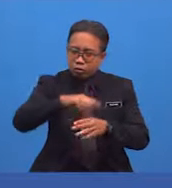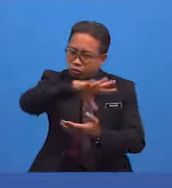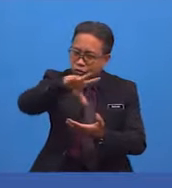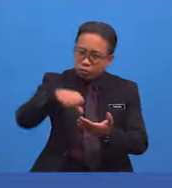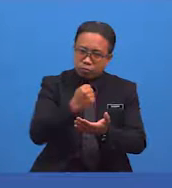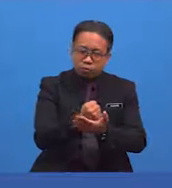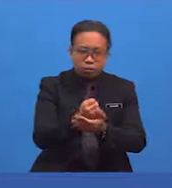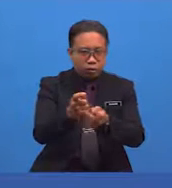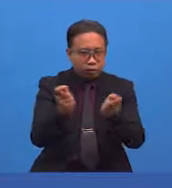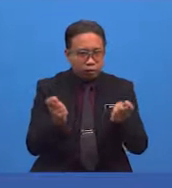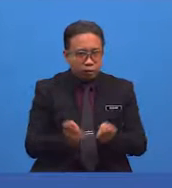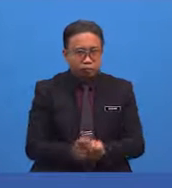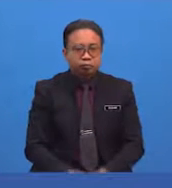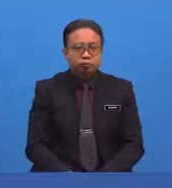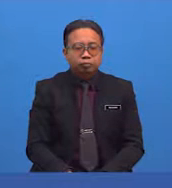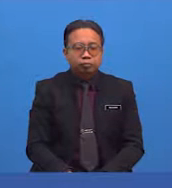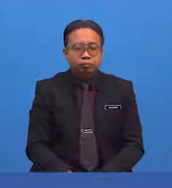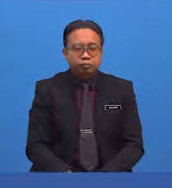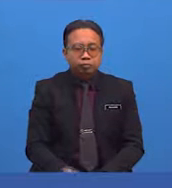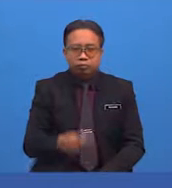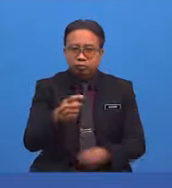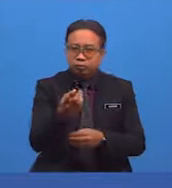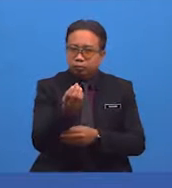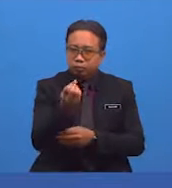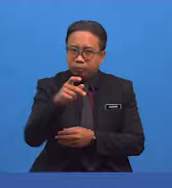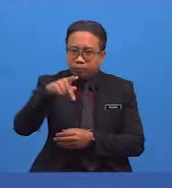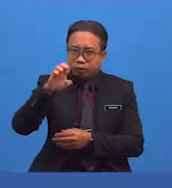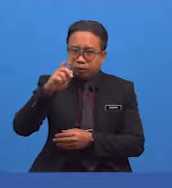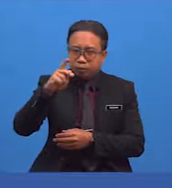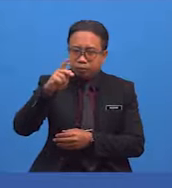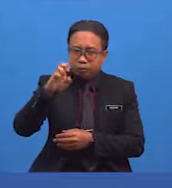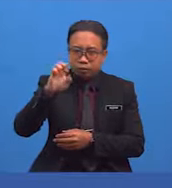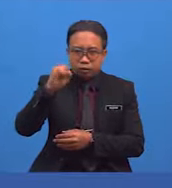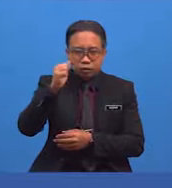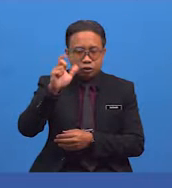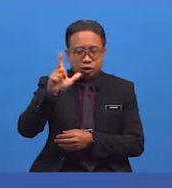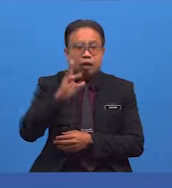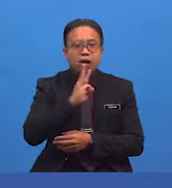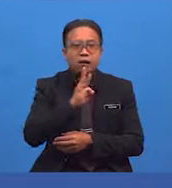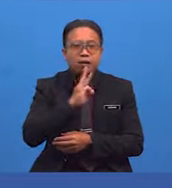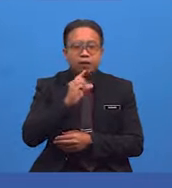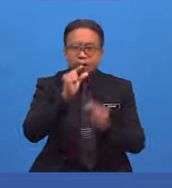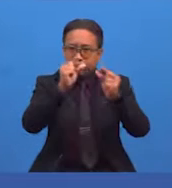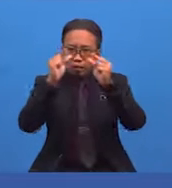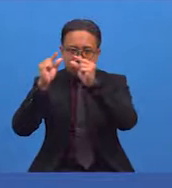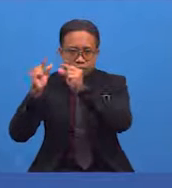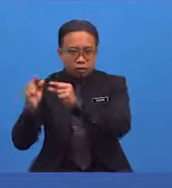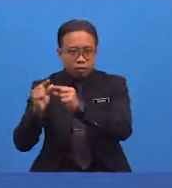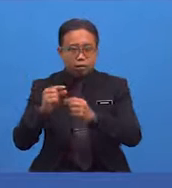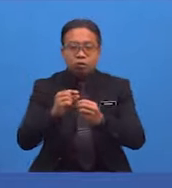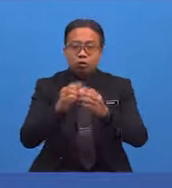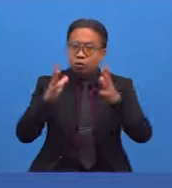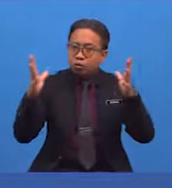keadaan jirim, maknanya pepejal, cecair dan gas mengembang